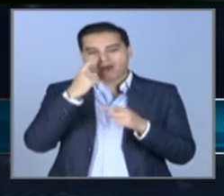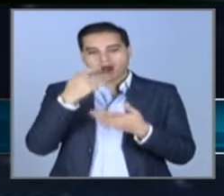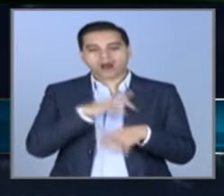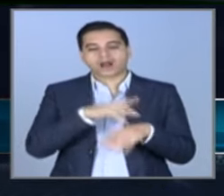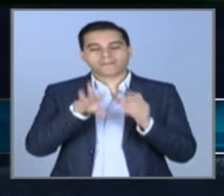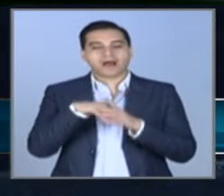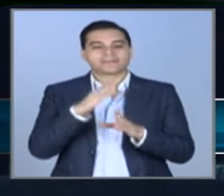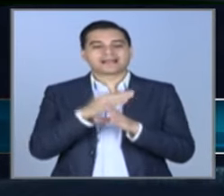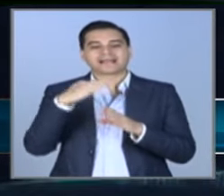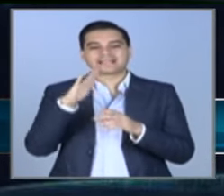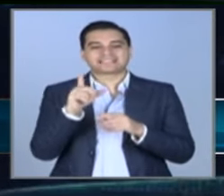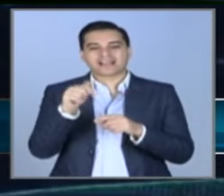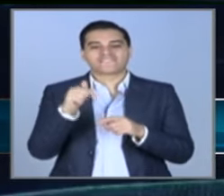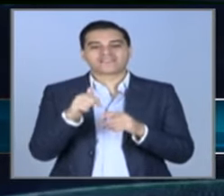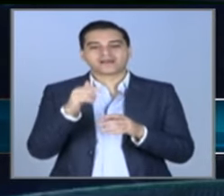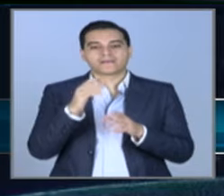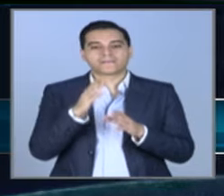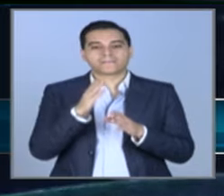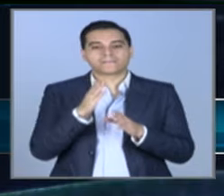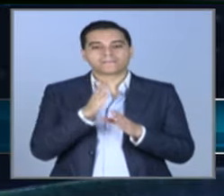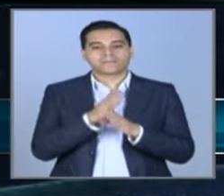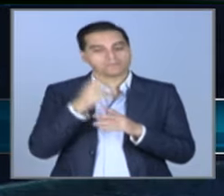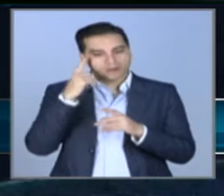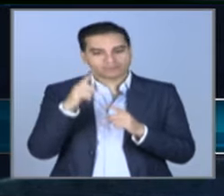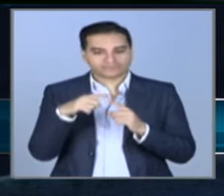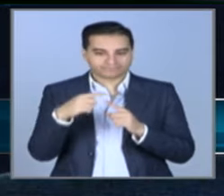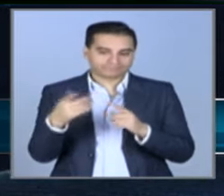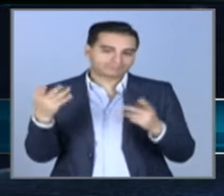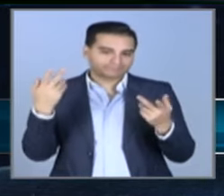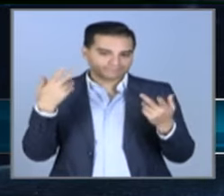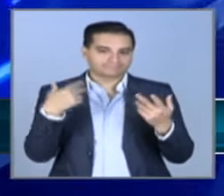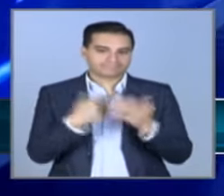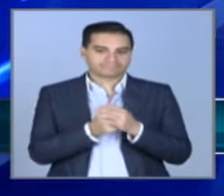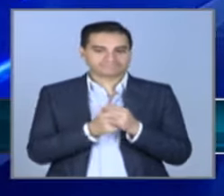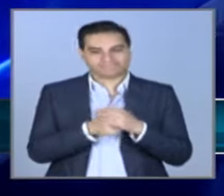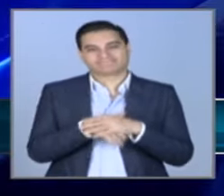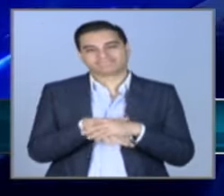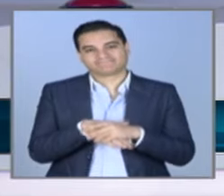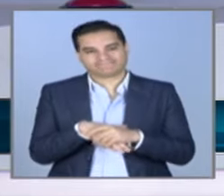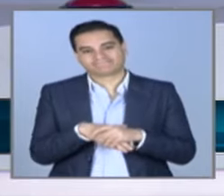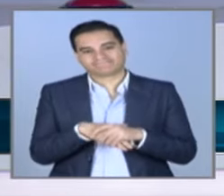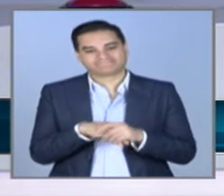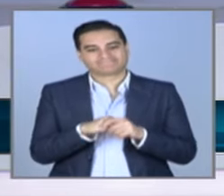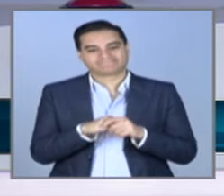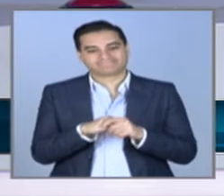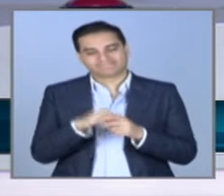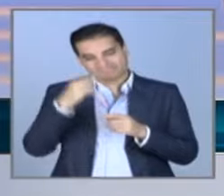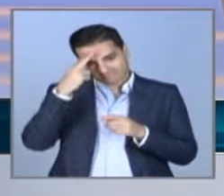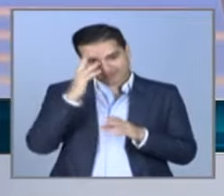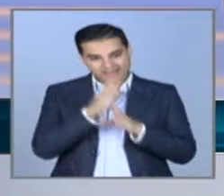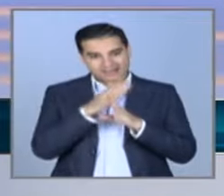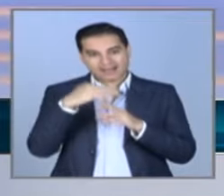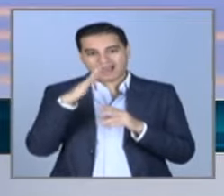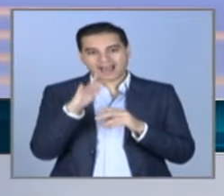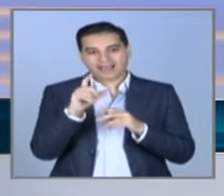بدور حسين في فيلم مراتي مدير عام، من هو؟ باص. من هو الهداف التاريخي؟ مين اللي عمل دور